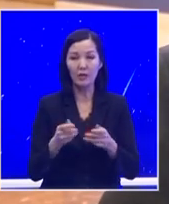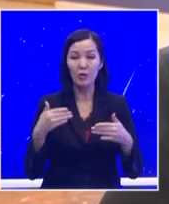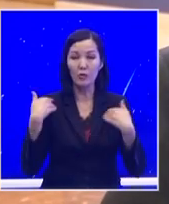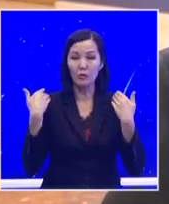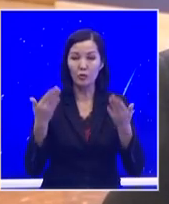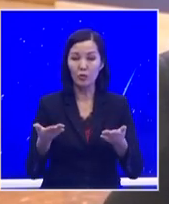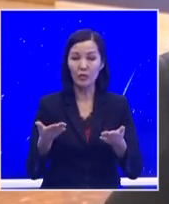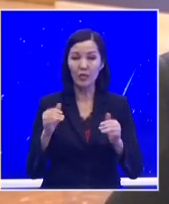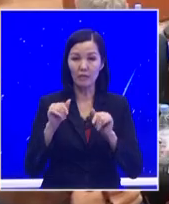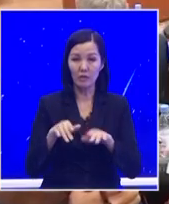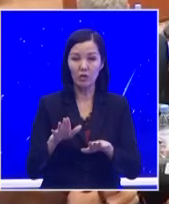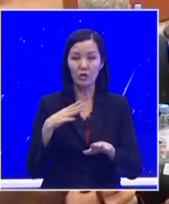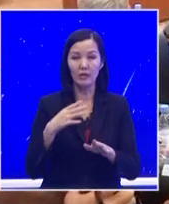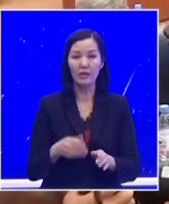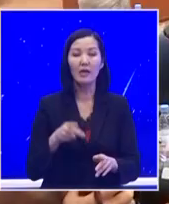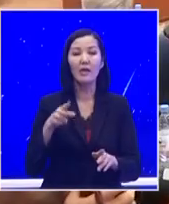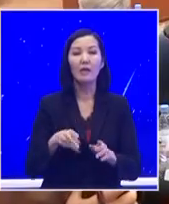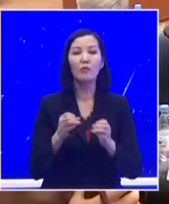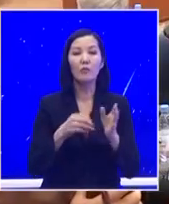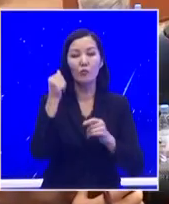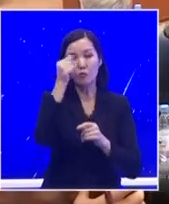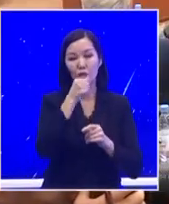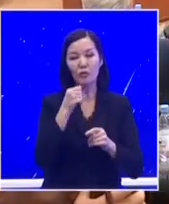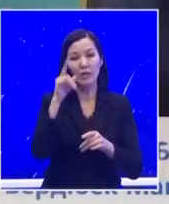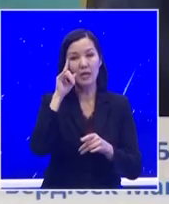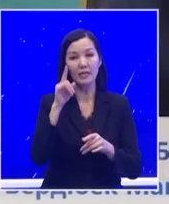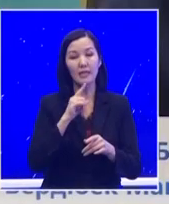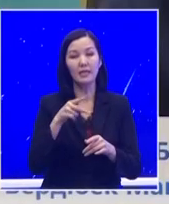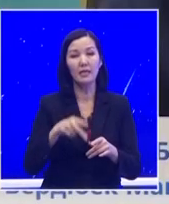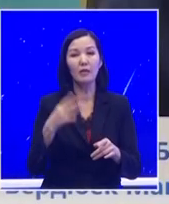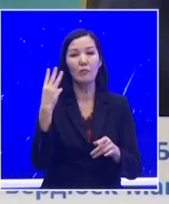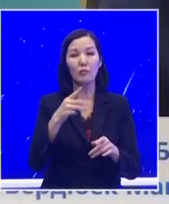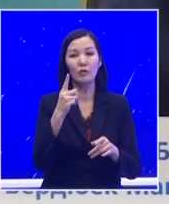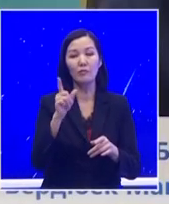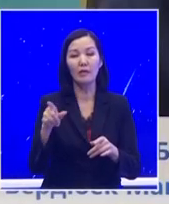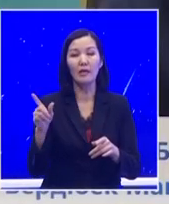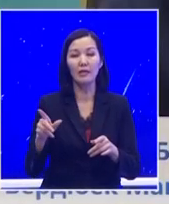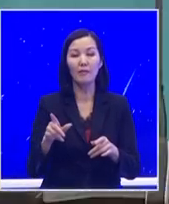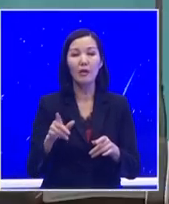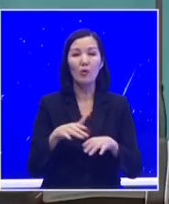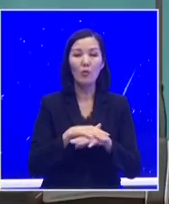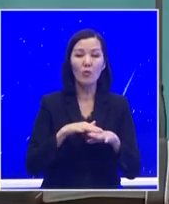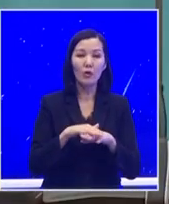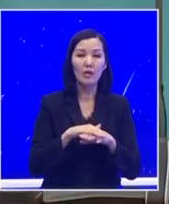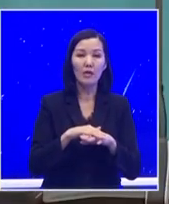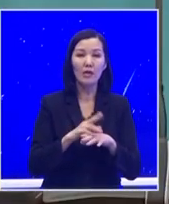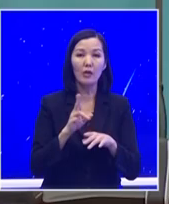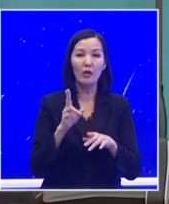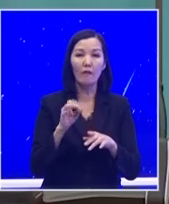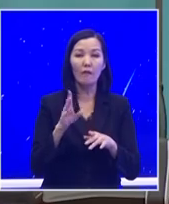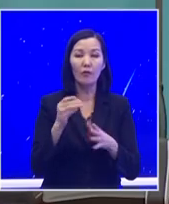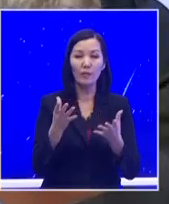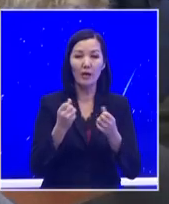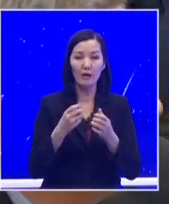ұсыныстары негізінде жасалады. 2019 жылы елімізде 2031 адам өңірлік квотамен қабылданған, ал биыл олардың